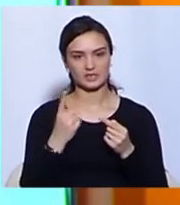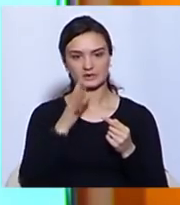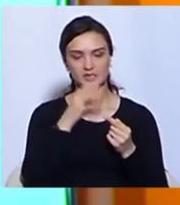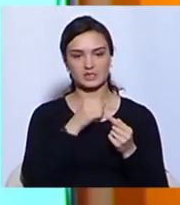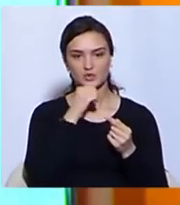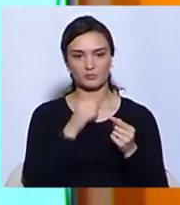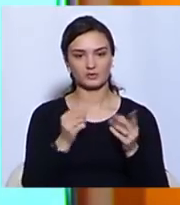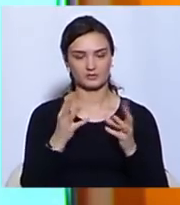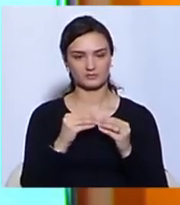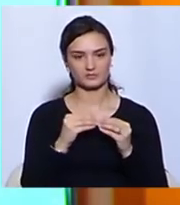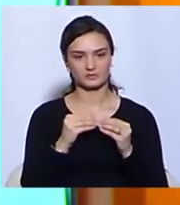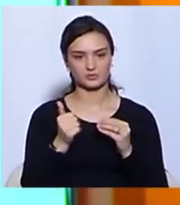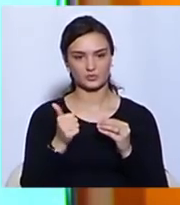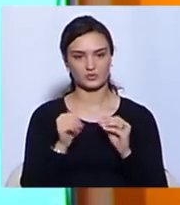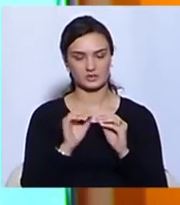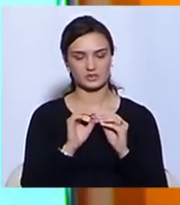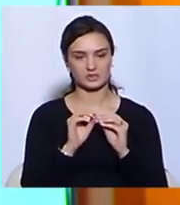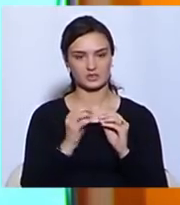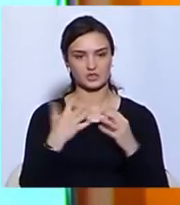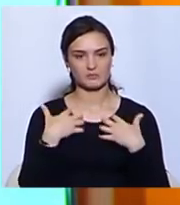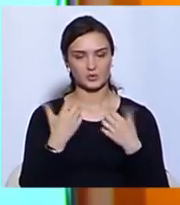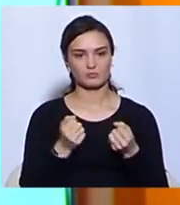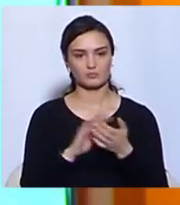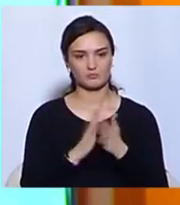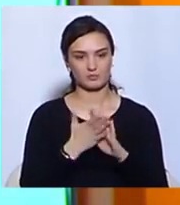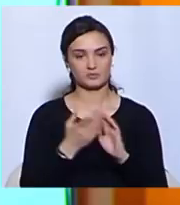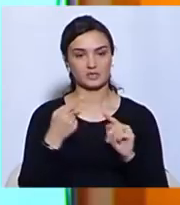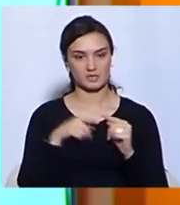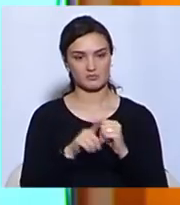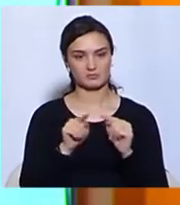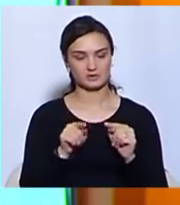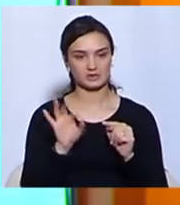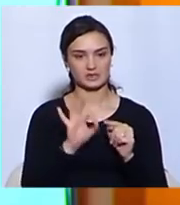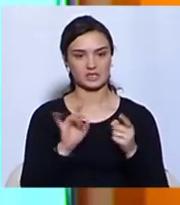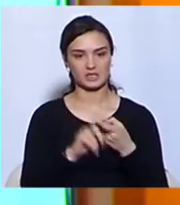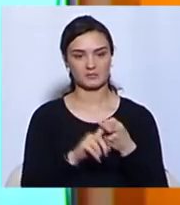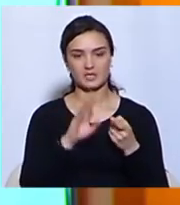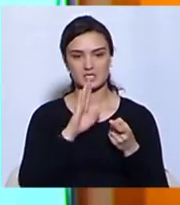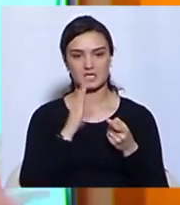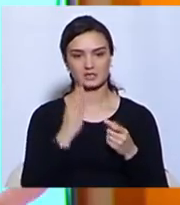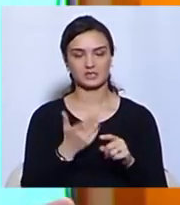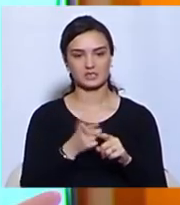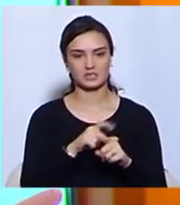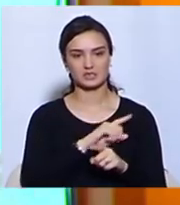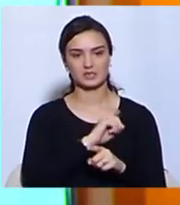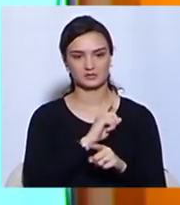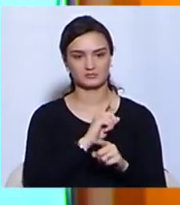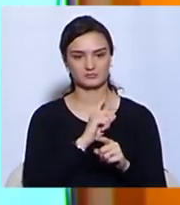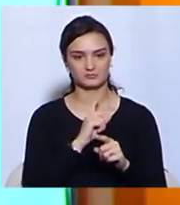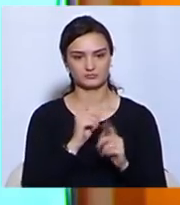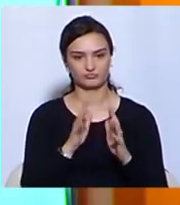ასაკობრივ კატეგორიას, როგორც ირკვევა ჯანმრთელობის მდგომარეობიდან გამომდინარე, ეხება ქალთა ძალიან დიდ